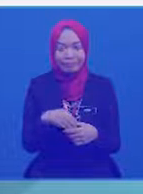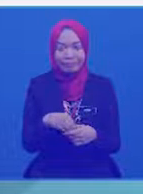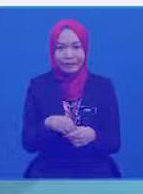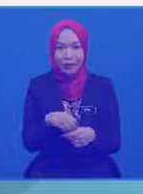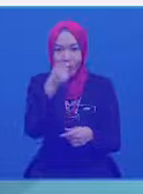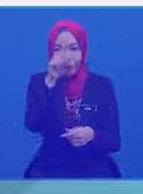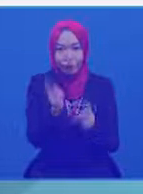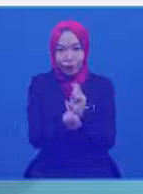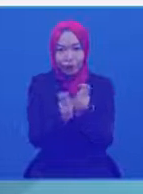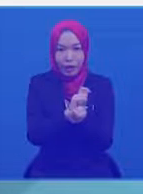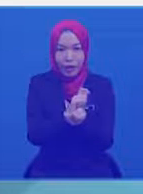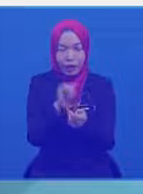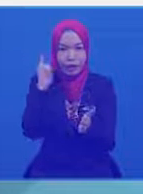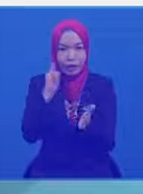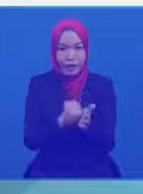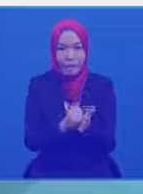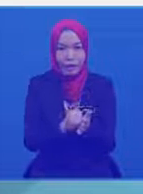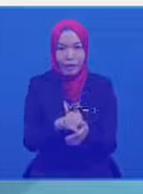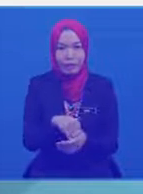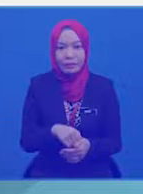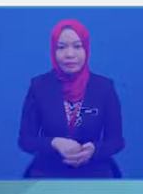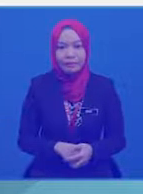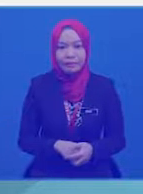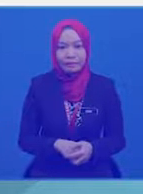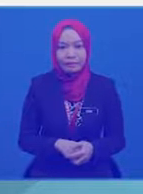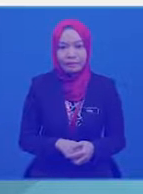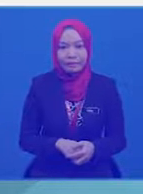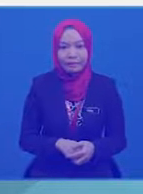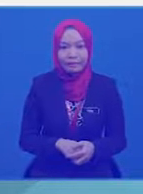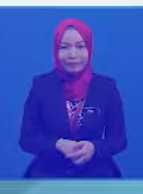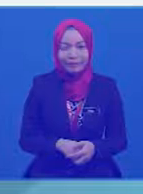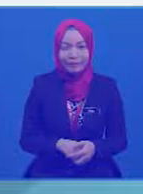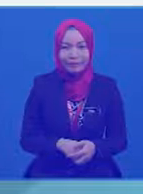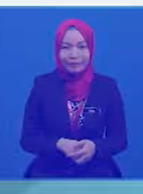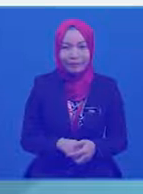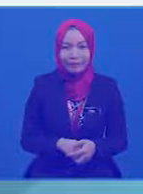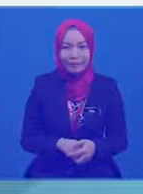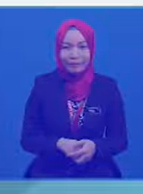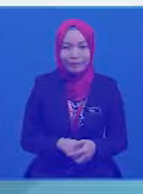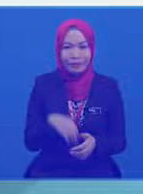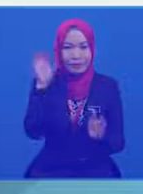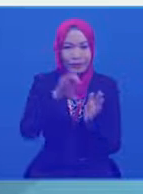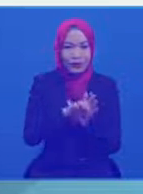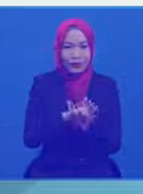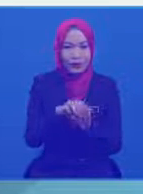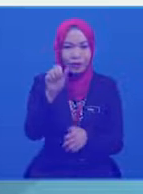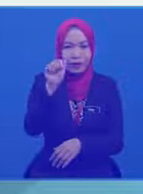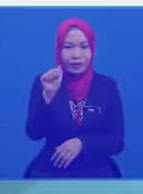raster ke image vector. Contohnya, perisian Adobe